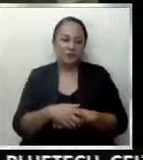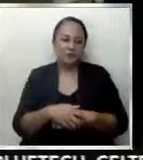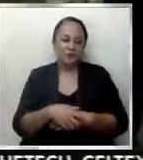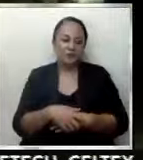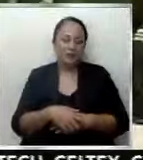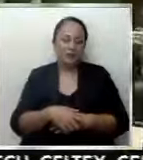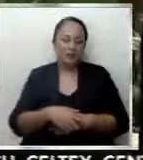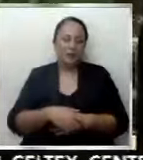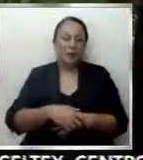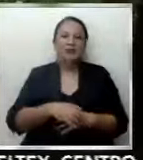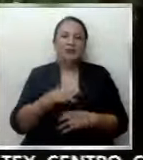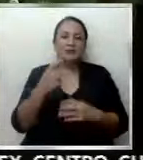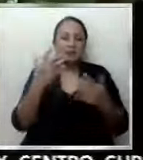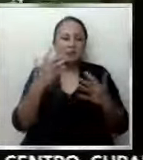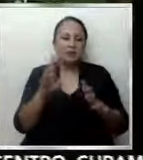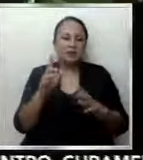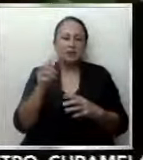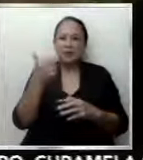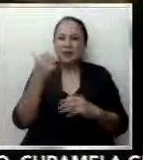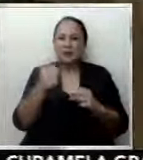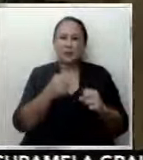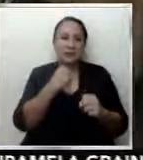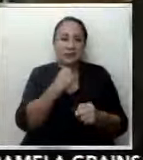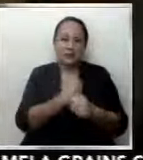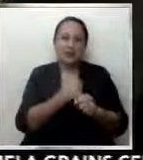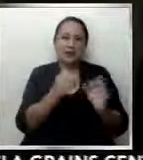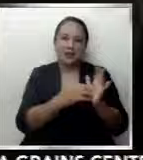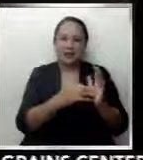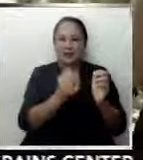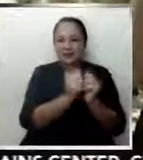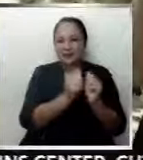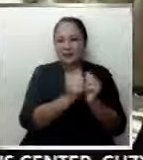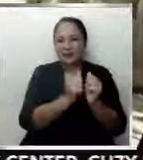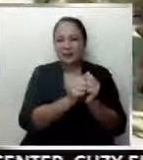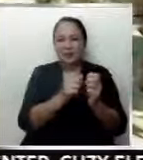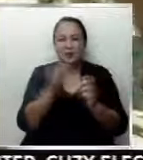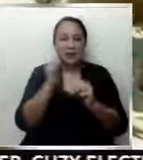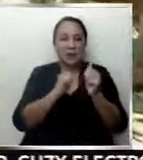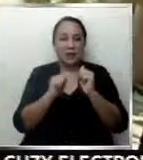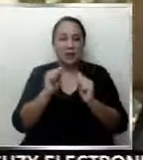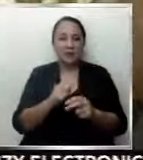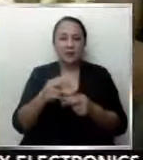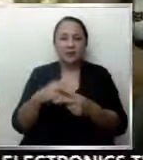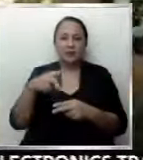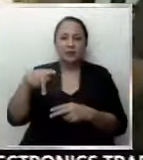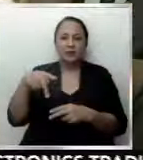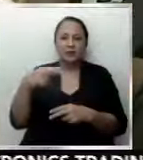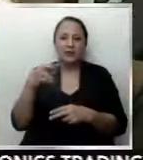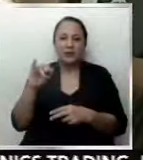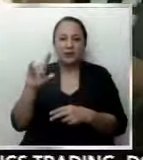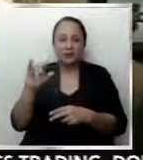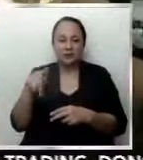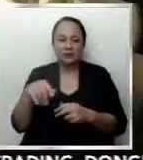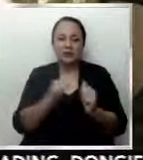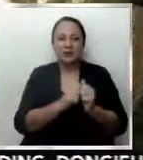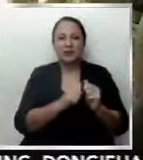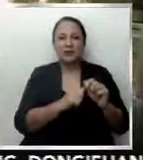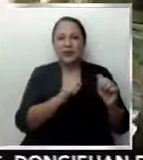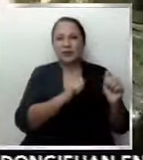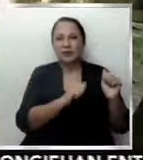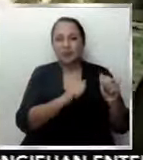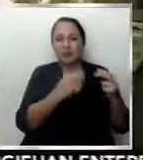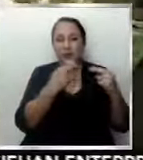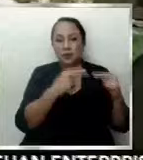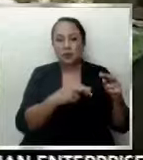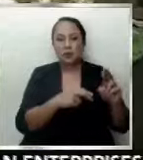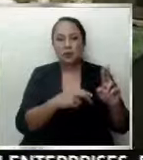Matapos sa mahigit isang dekada, muling nagkasama ang veteran action star na si Philip Salvador at ang primetime action hero na si Rudo Madrid